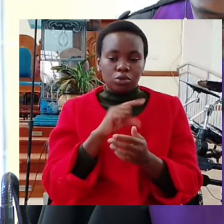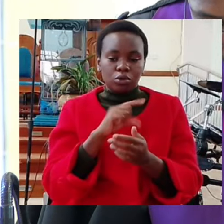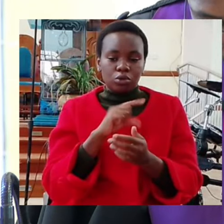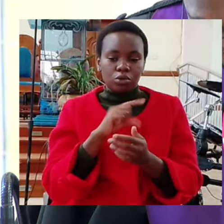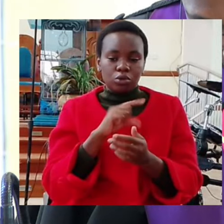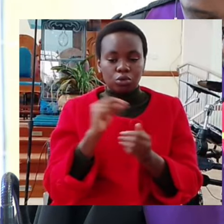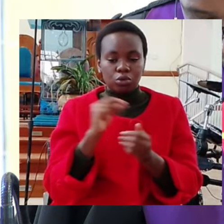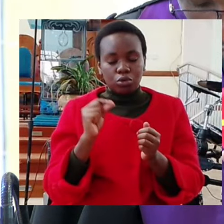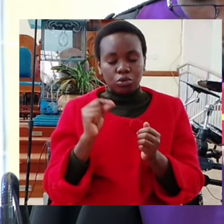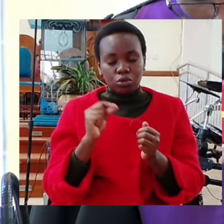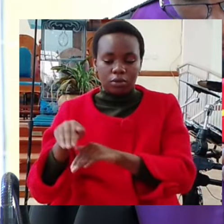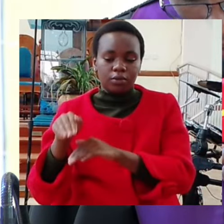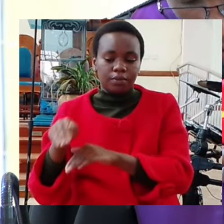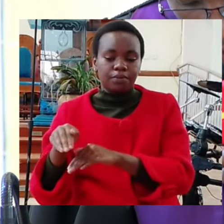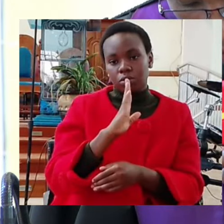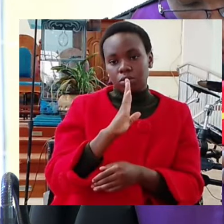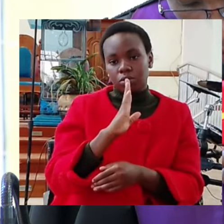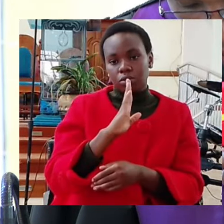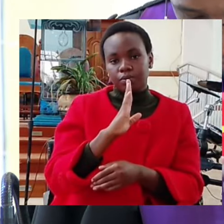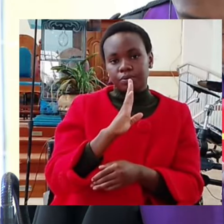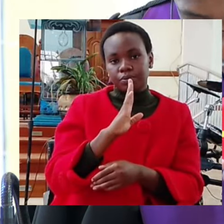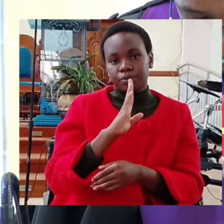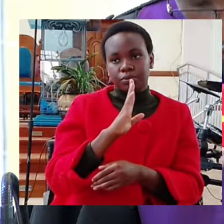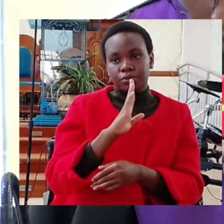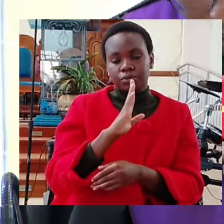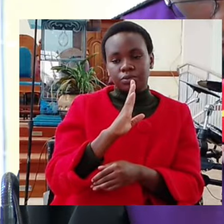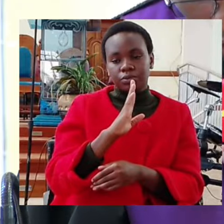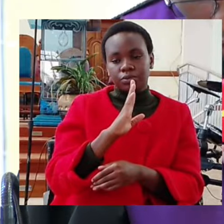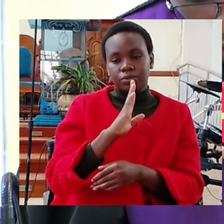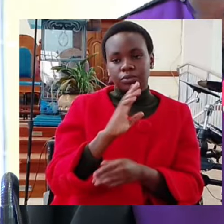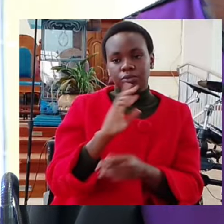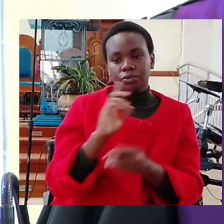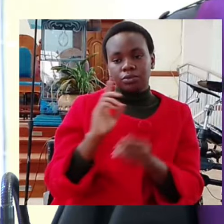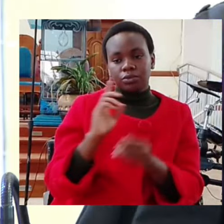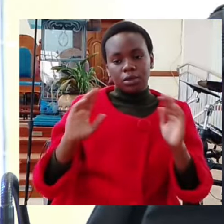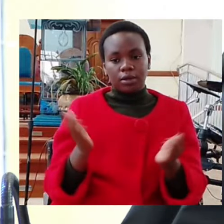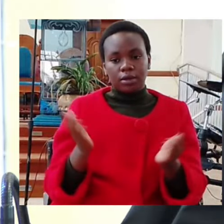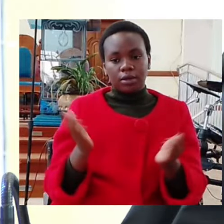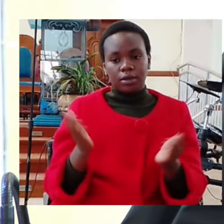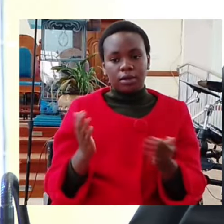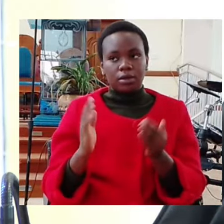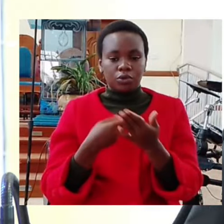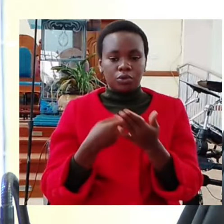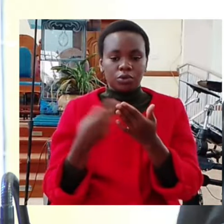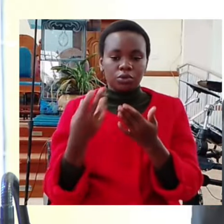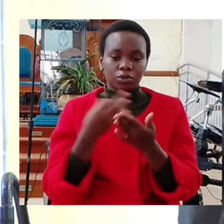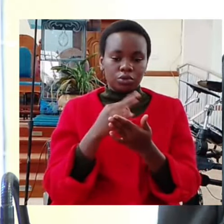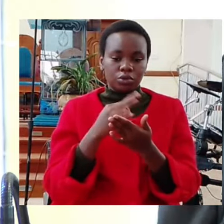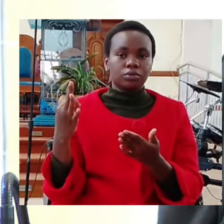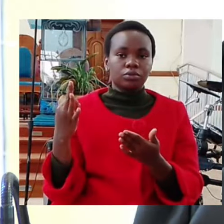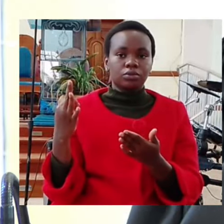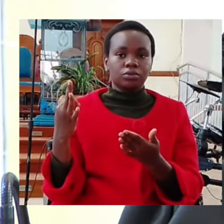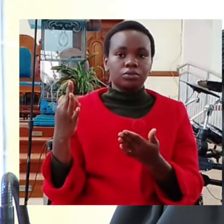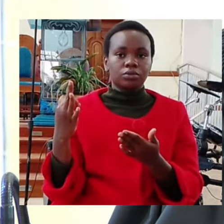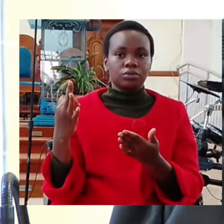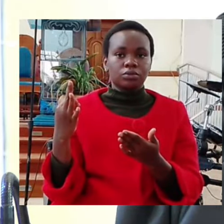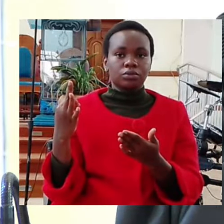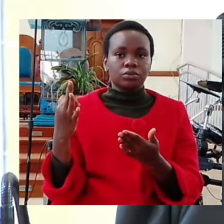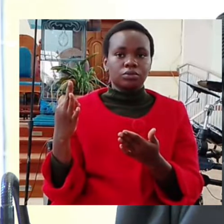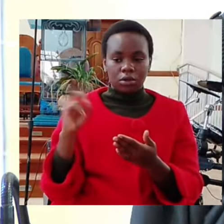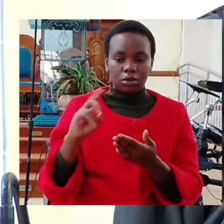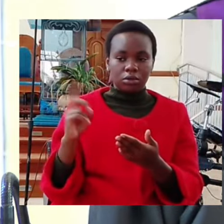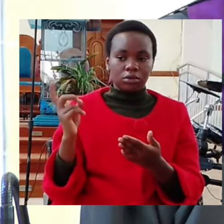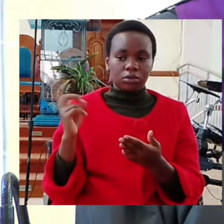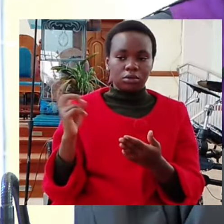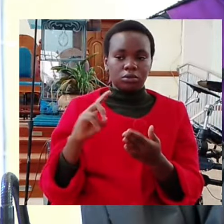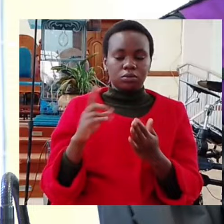metigirite mwathani na makaro na makomererio ni roho mutheru makeingihaga mwathani arogocwo. Because